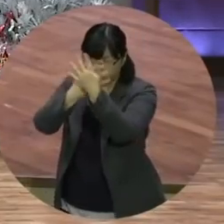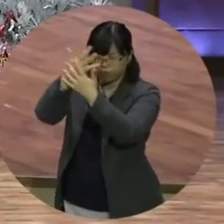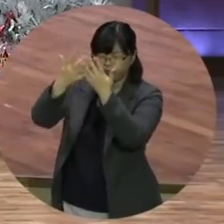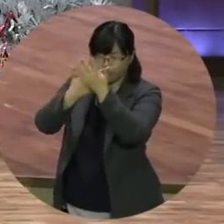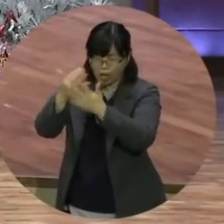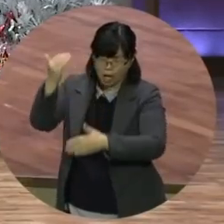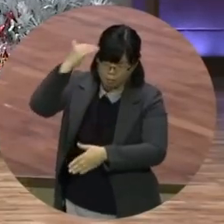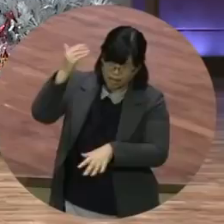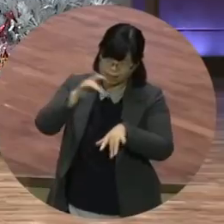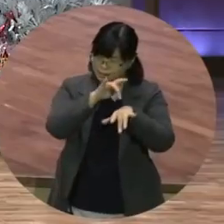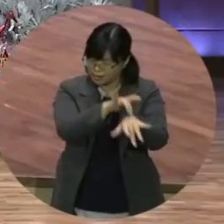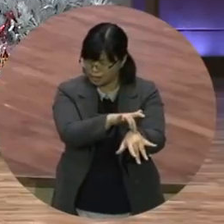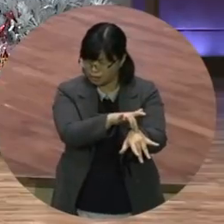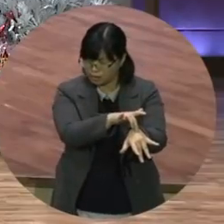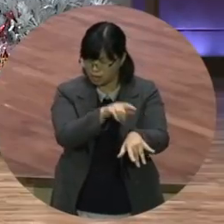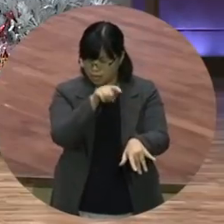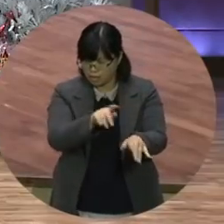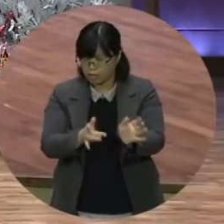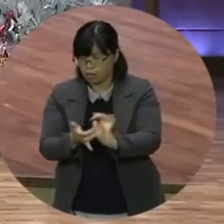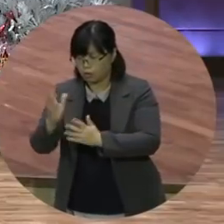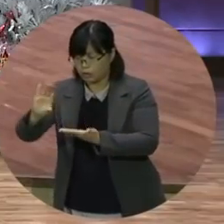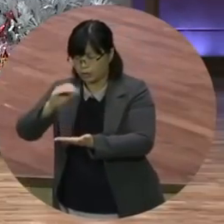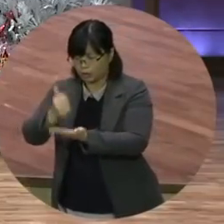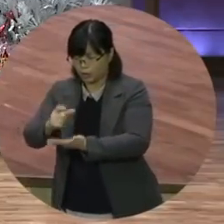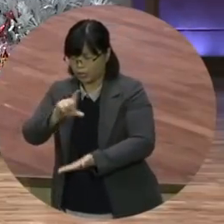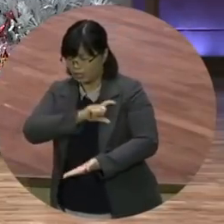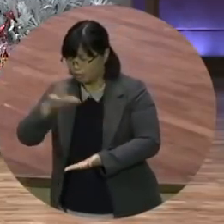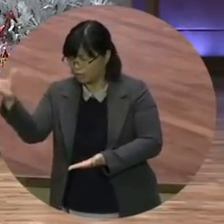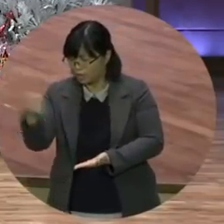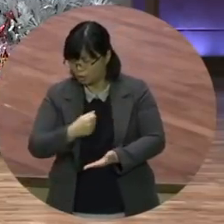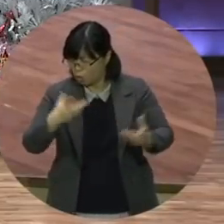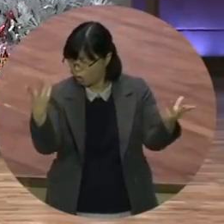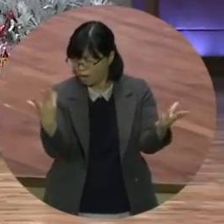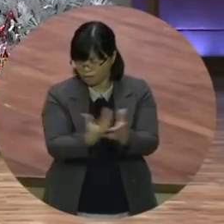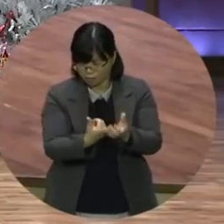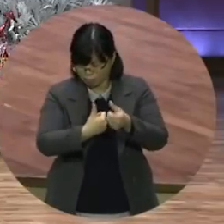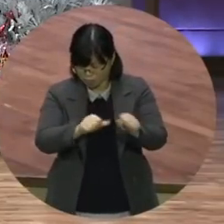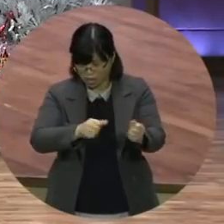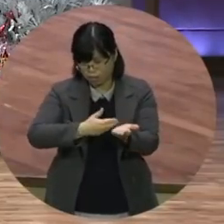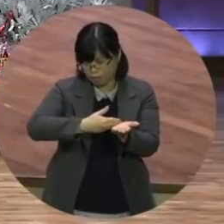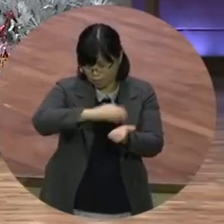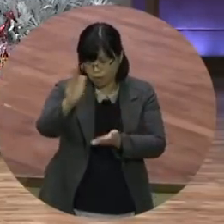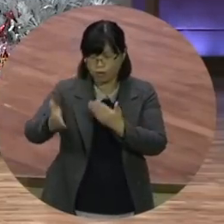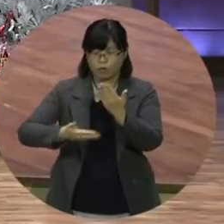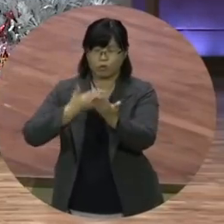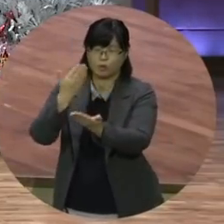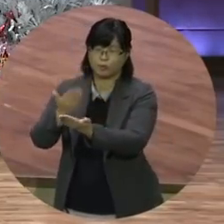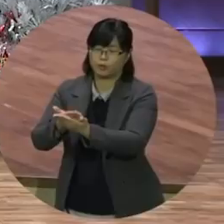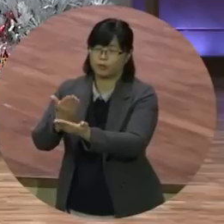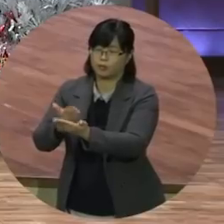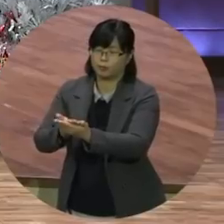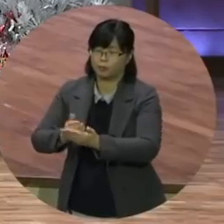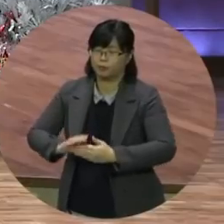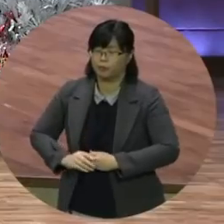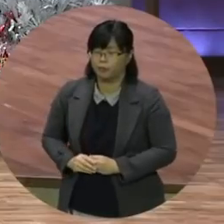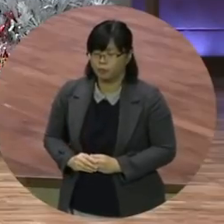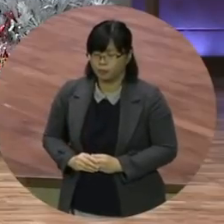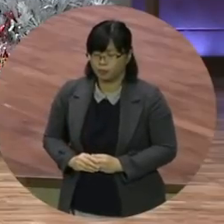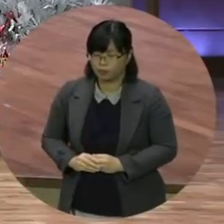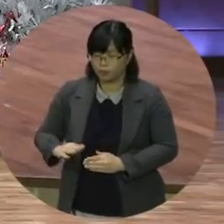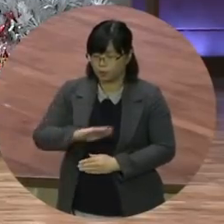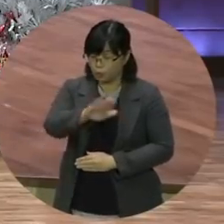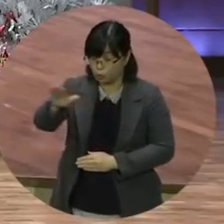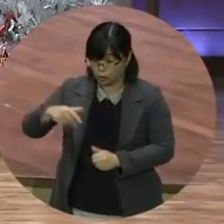저주 사단의 세력은 예수 그리스도의 이름으로 완전히 결박 추방시켜 주시옵소서.